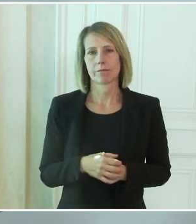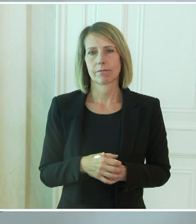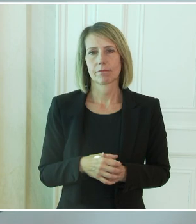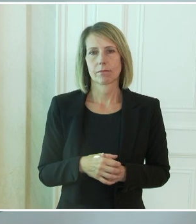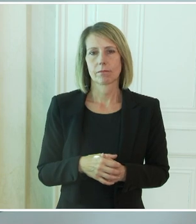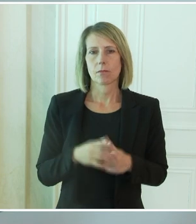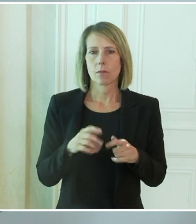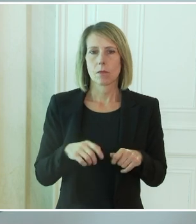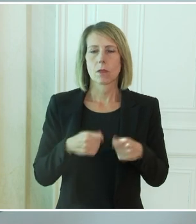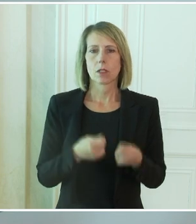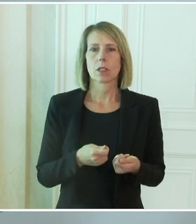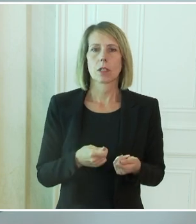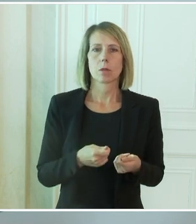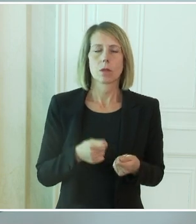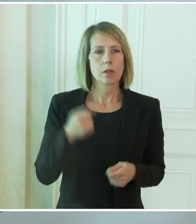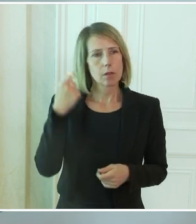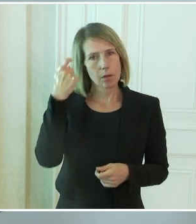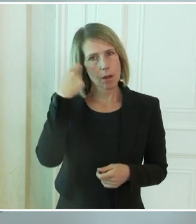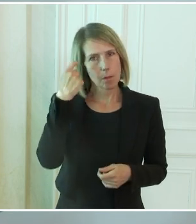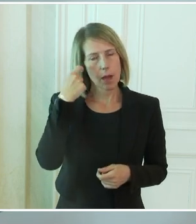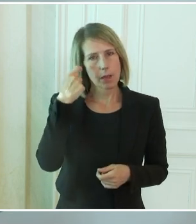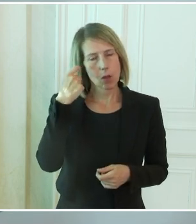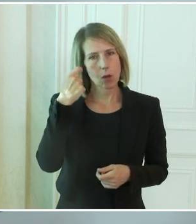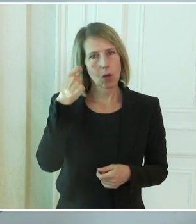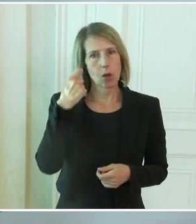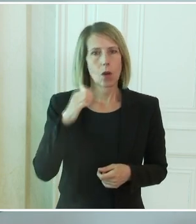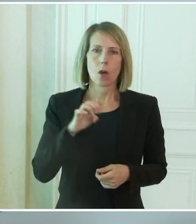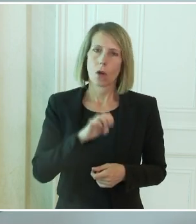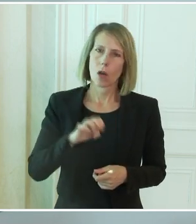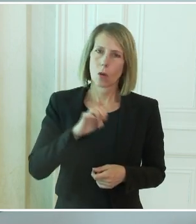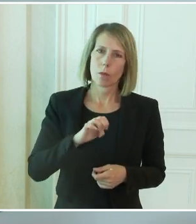und es gibt die Meinung von europäischen Völkern,